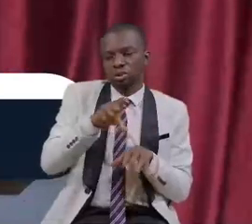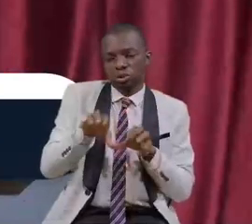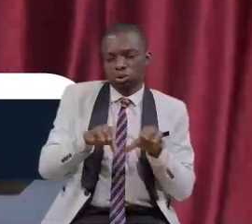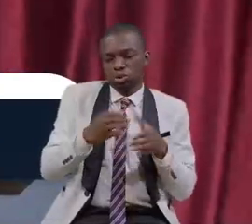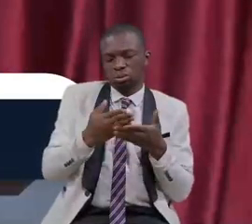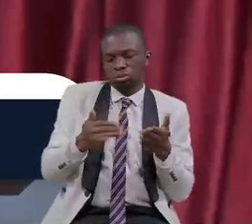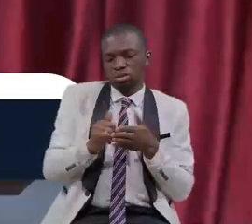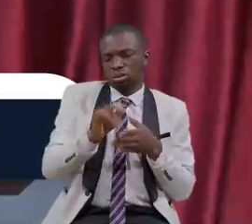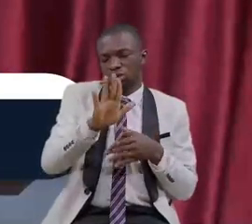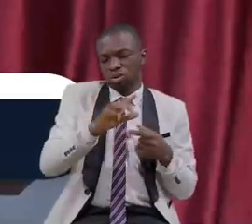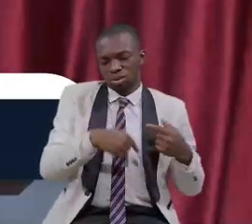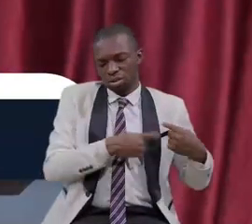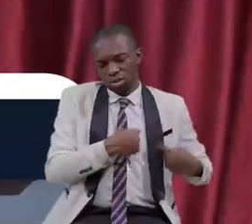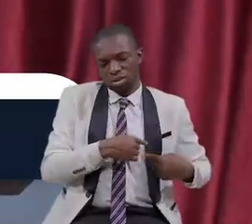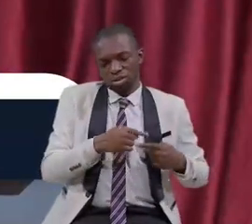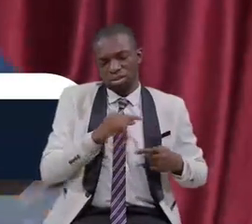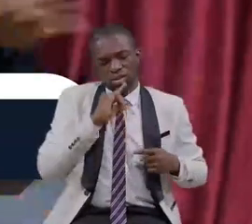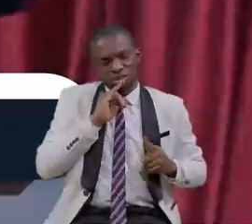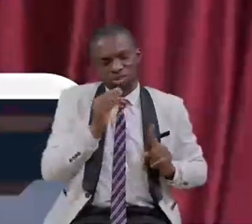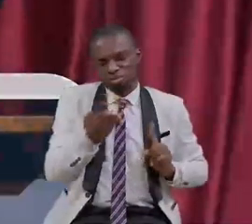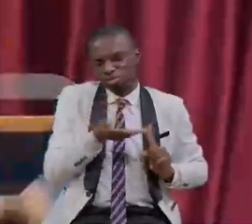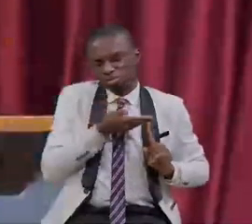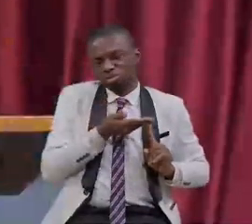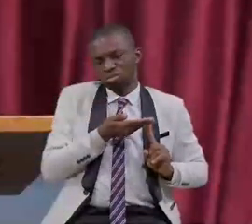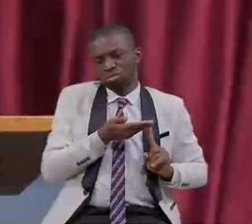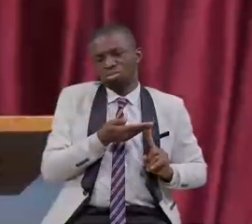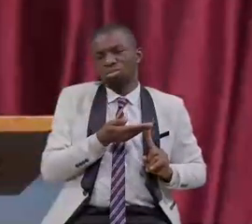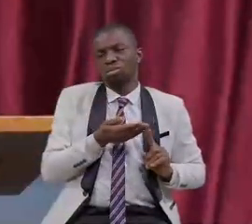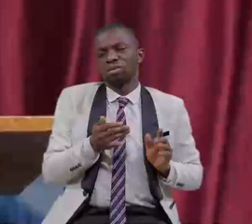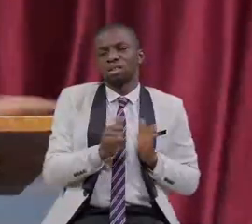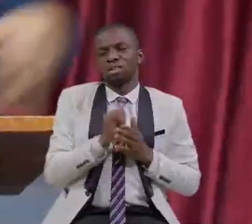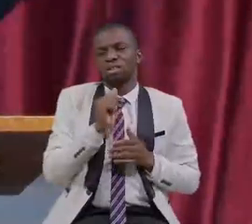on fait quelque chose que la conscience dit, ceci n'est pas bon. Je suis enfant de Dieu.